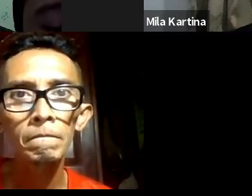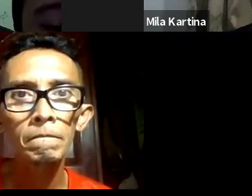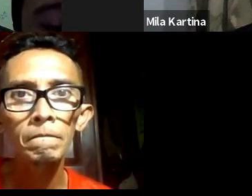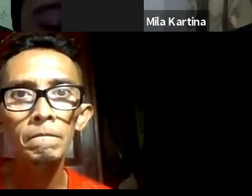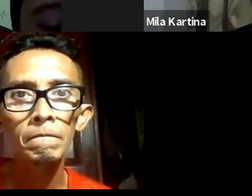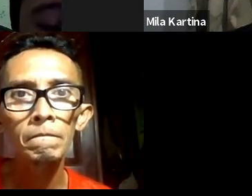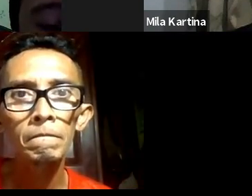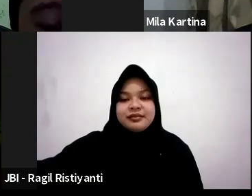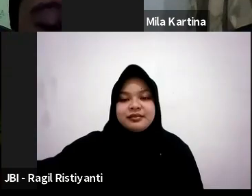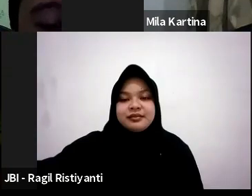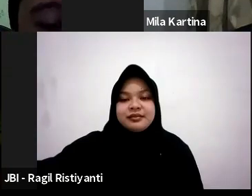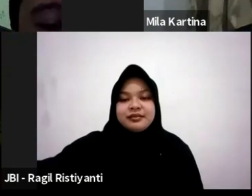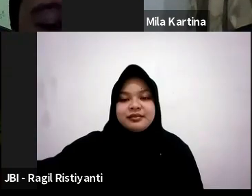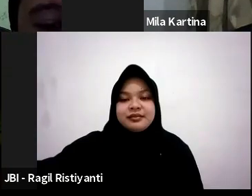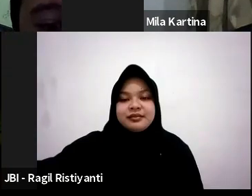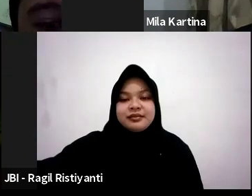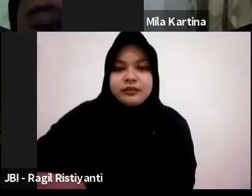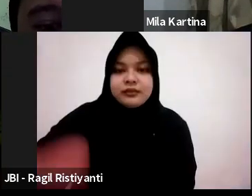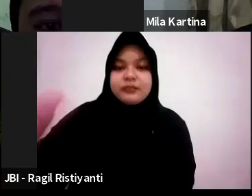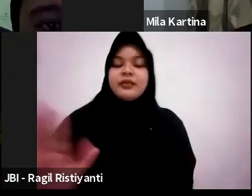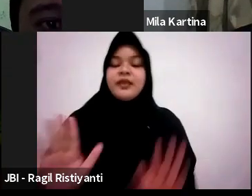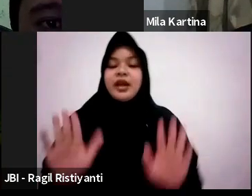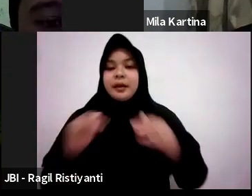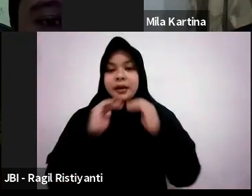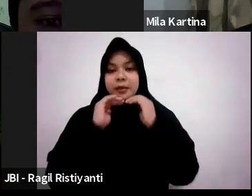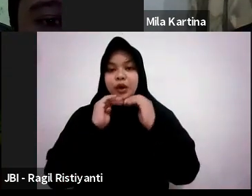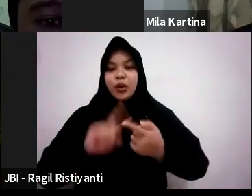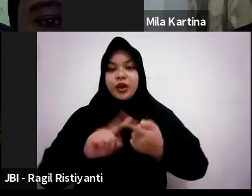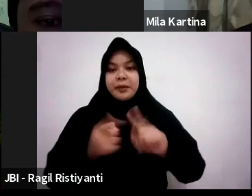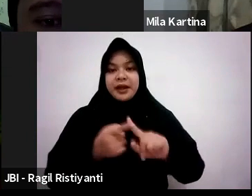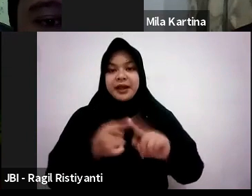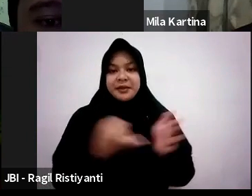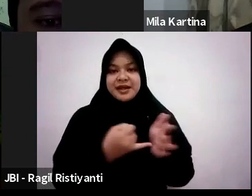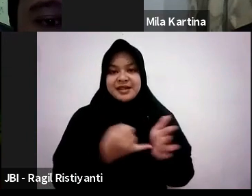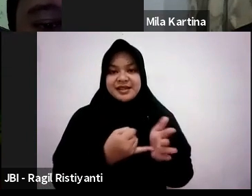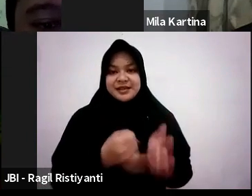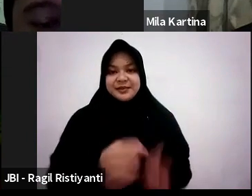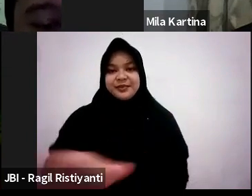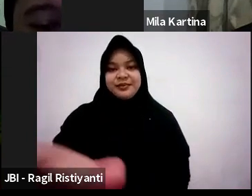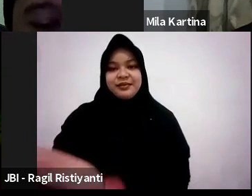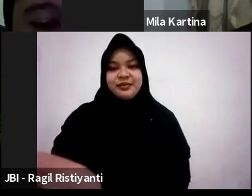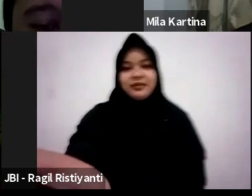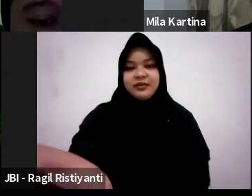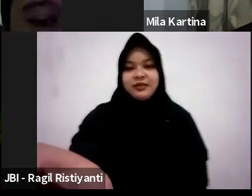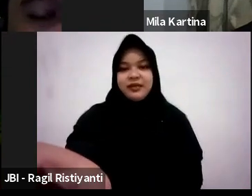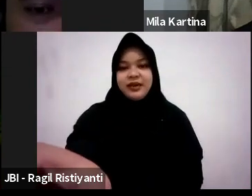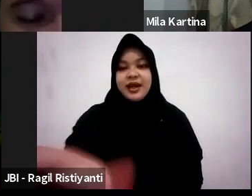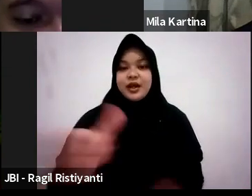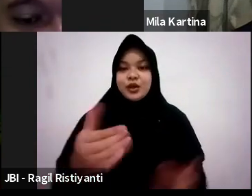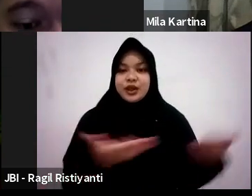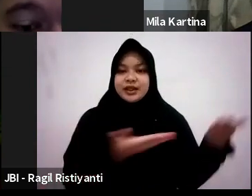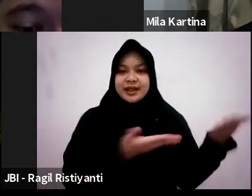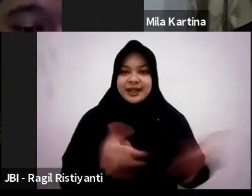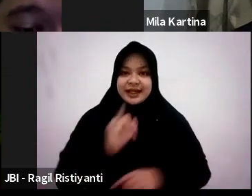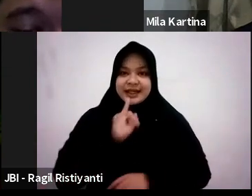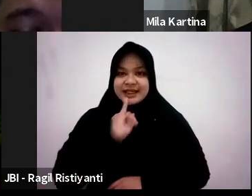tapi dan sembari menunggu teman-teman mengisi angket yang sudah disediakan jadi enggak saya